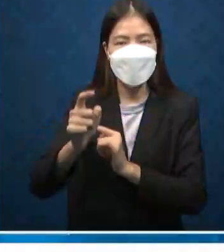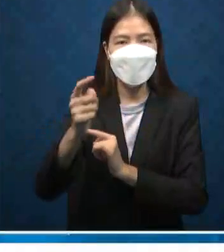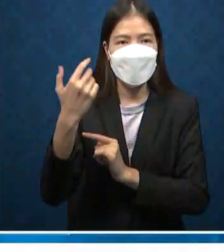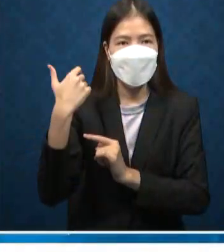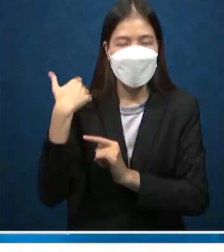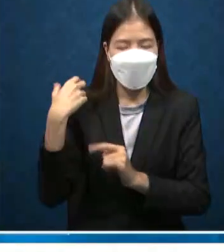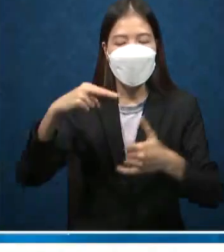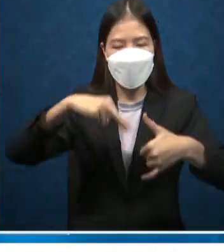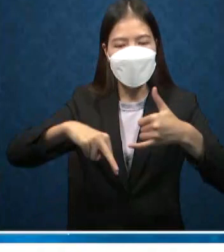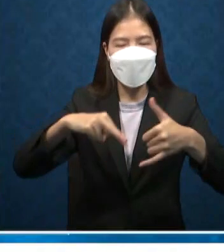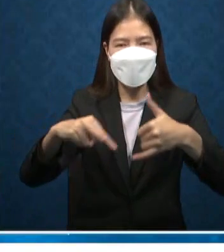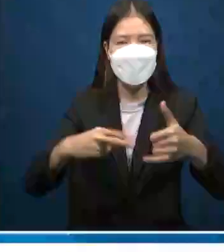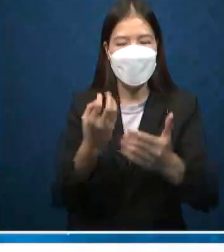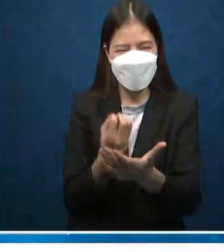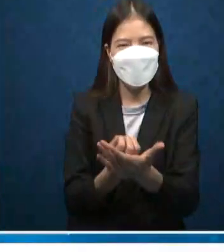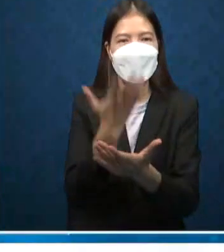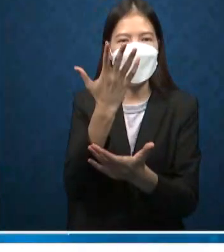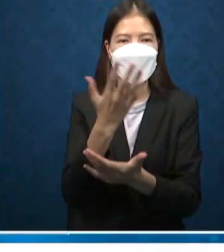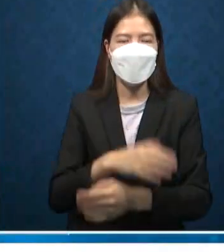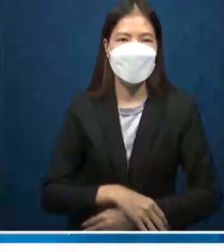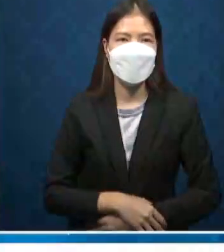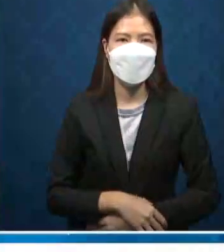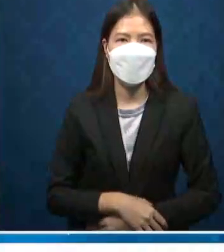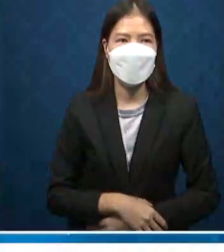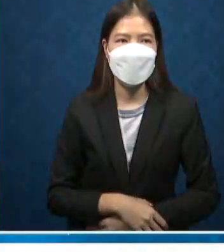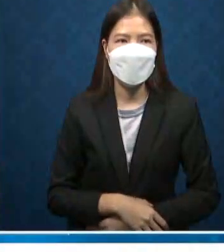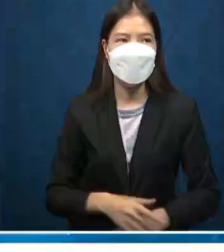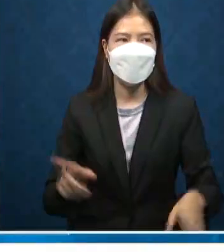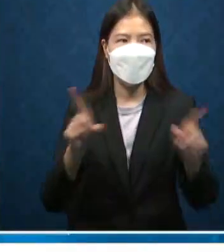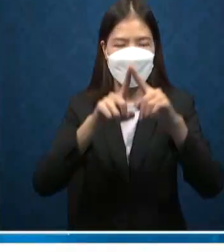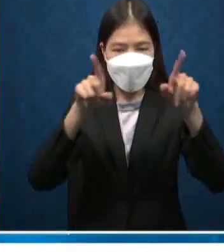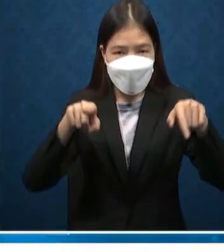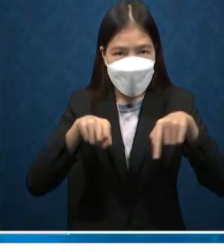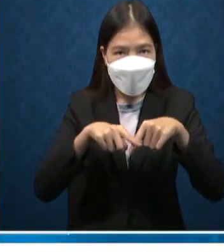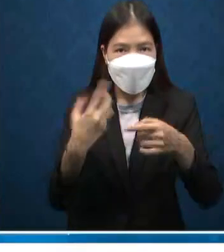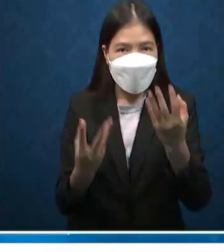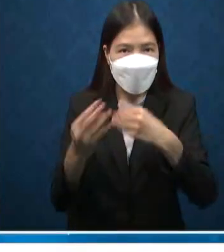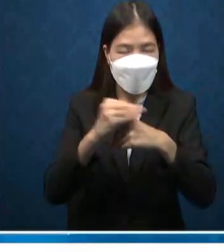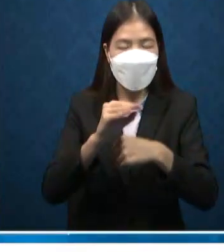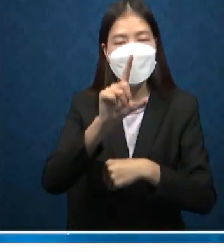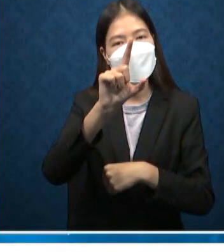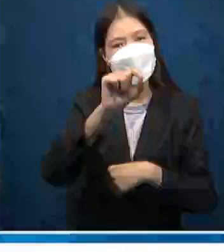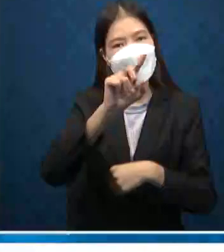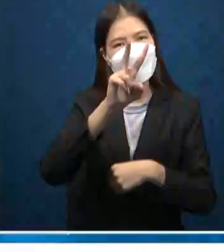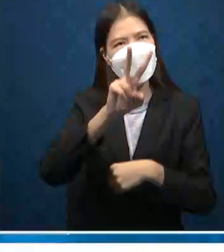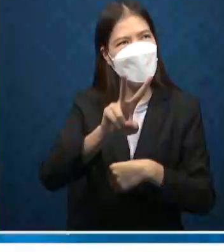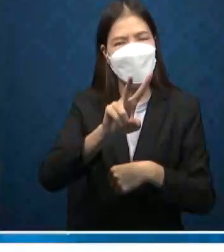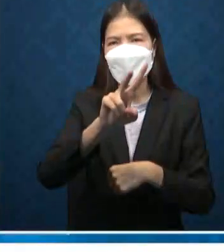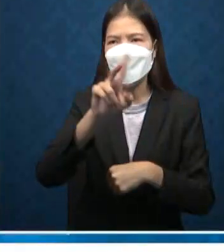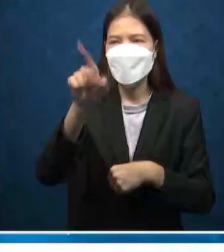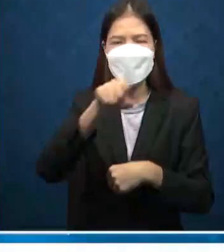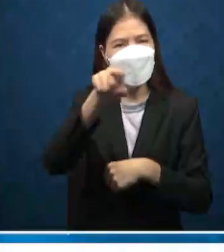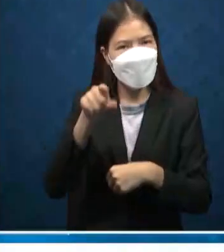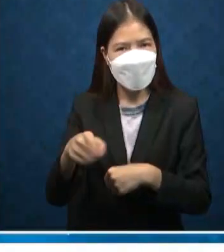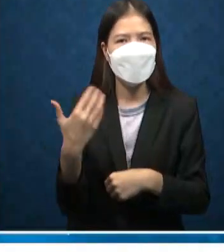รักษาสูงนะครับผมกลับเรียนว่าในกรอบมวลที่มันเพิ่มขึ้นมาถึง122เนี่ยเป็นสิ่งอะไรที่รัฐ